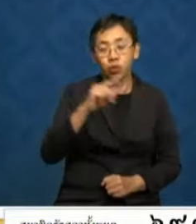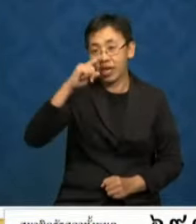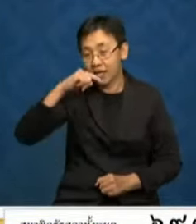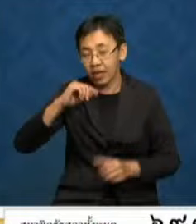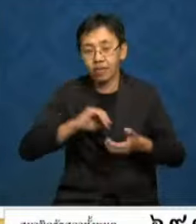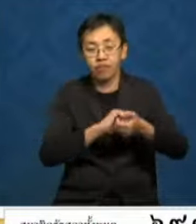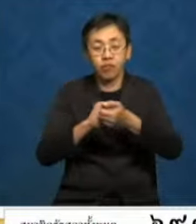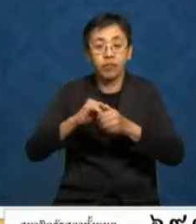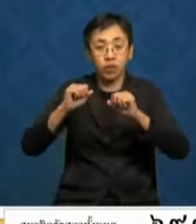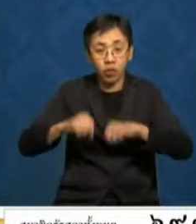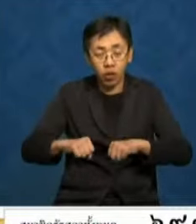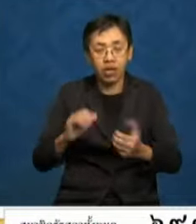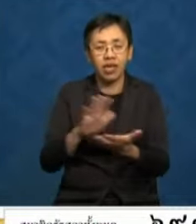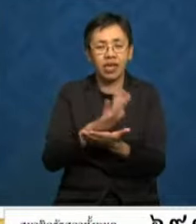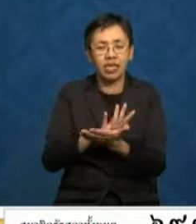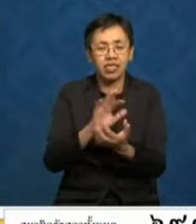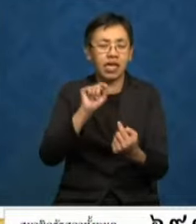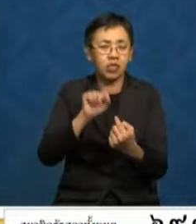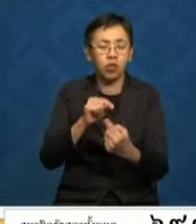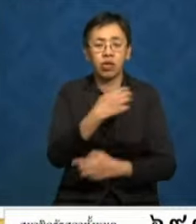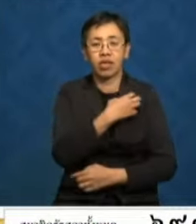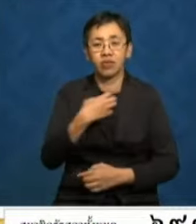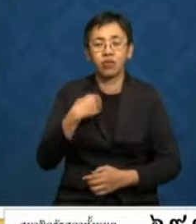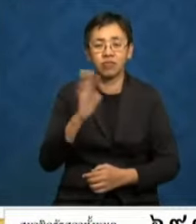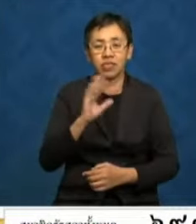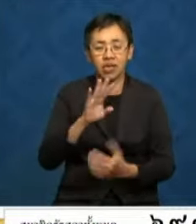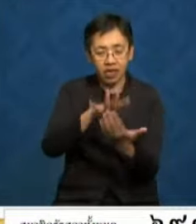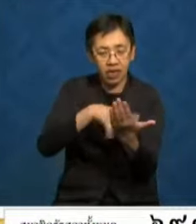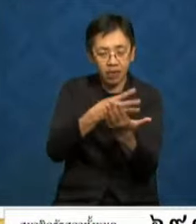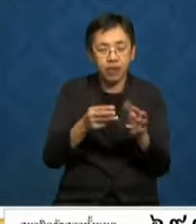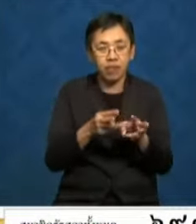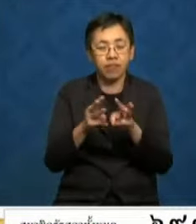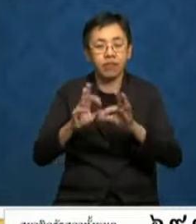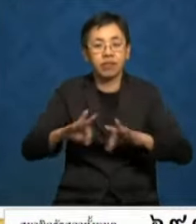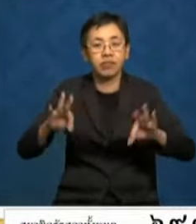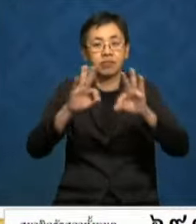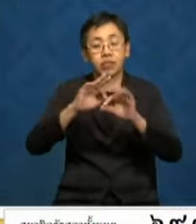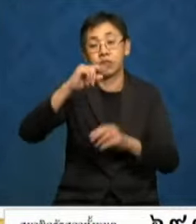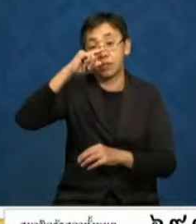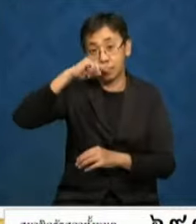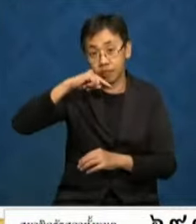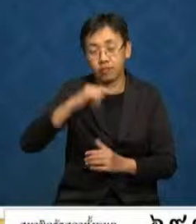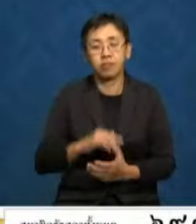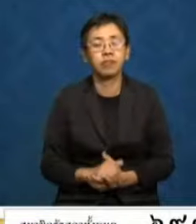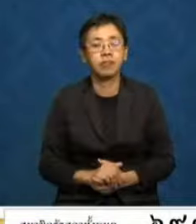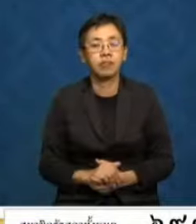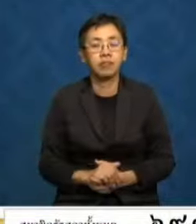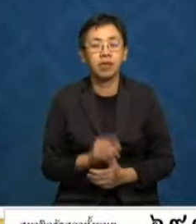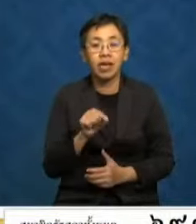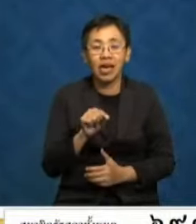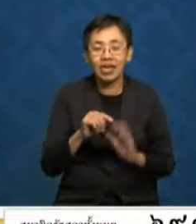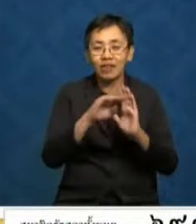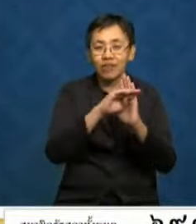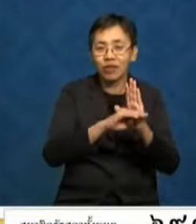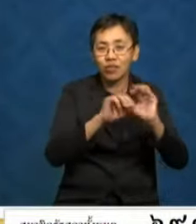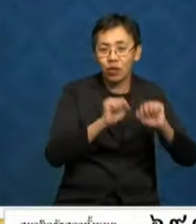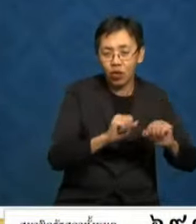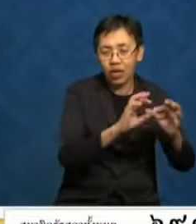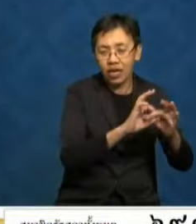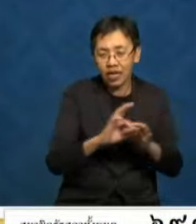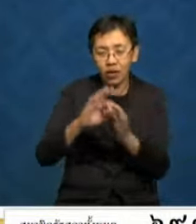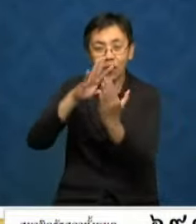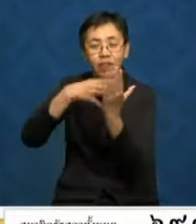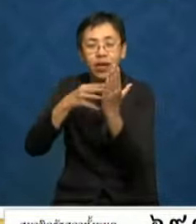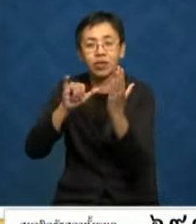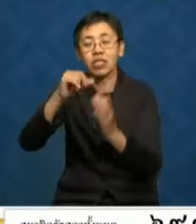ใช่แค่เอกสารทางการทูตแต่เป็นโอกาสเชิงกลยุทธ์สำหรับประเทศไทยครับความตกลงนี้ก็ได้สอดคล้องกับยุทธศาสตร์ของประเทศไทย